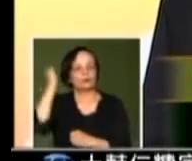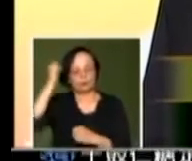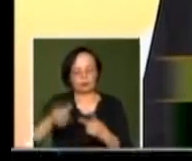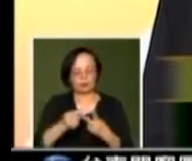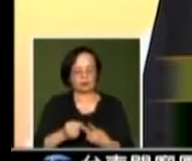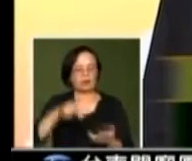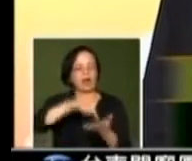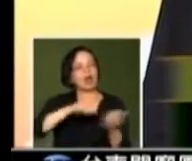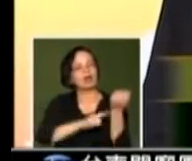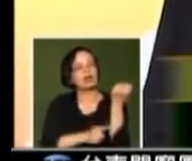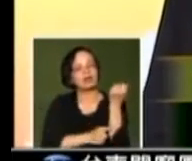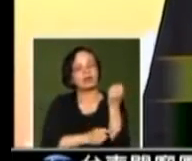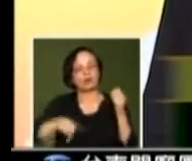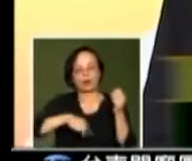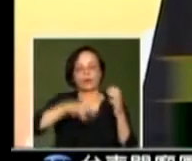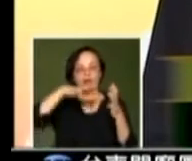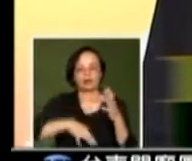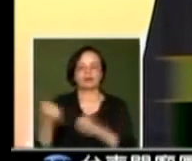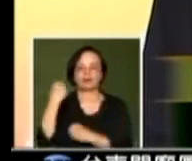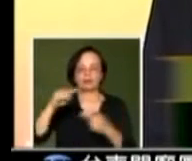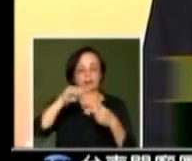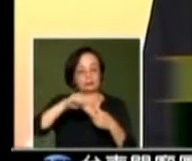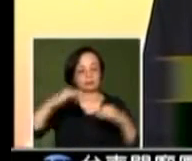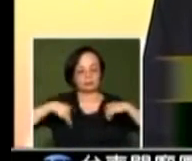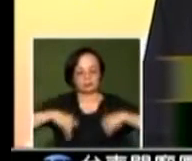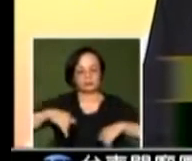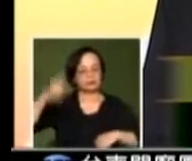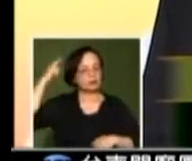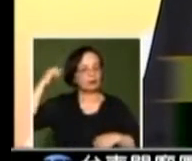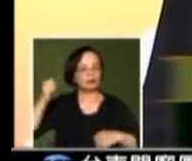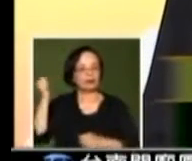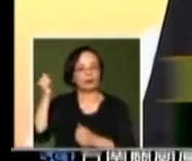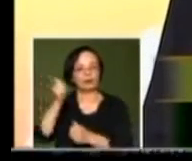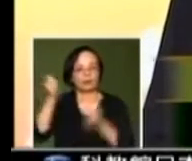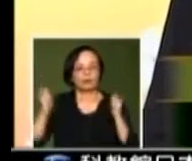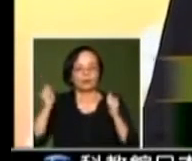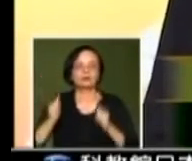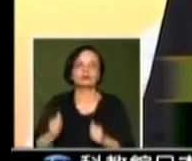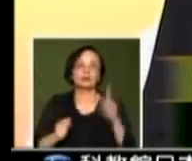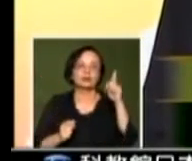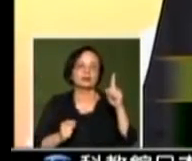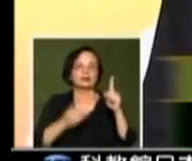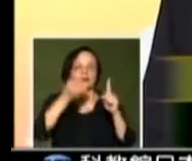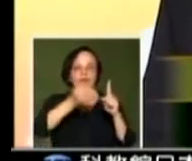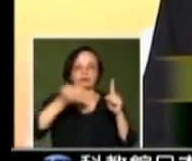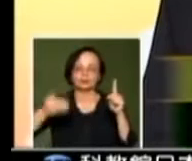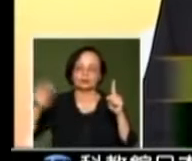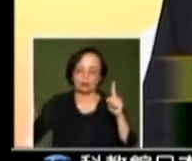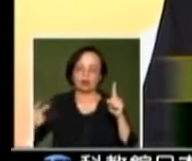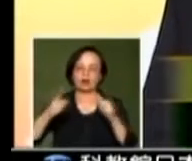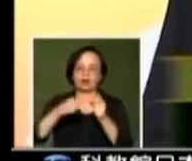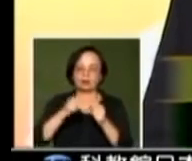努力哈。这个街头运动哈，我伫这个1990年登来咱台湾了，有举